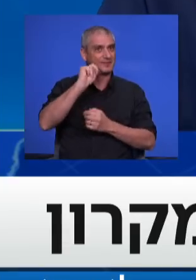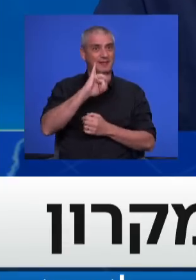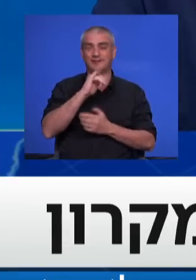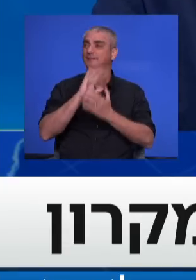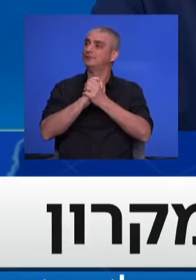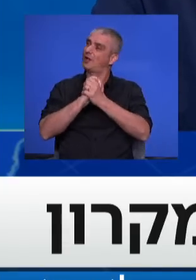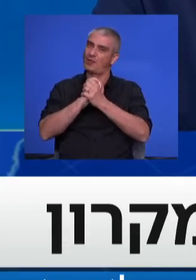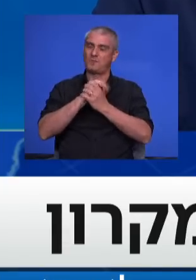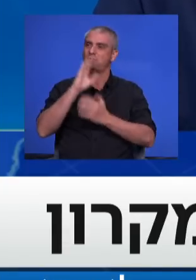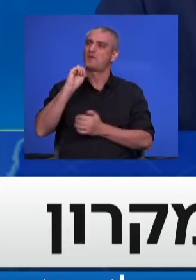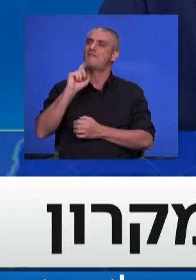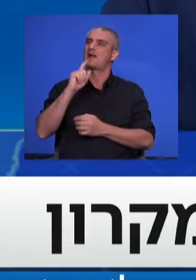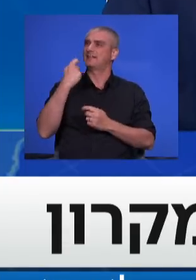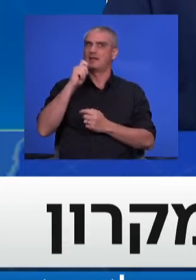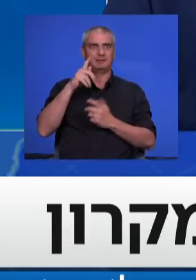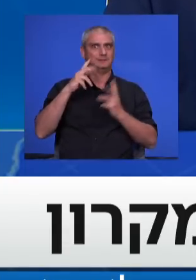ורדי היקר.